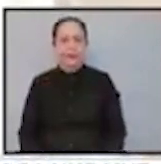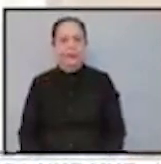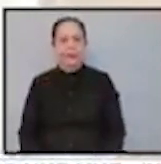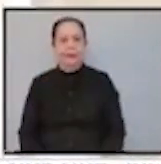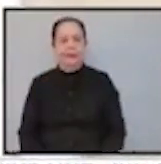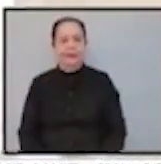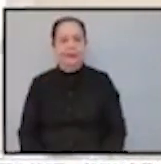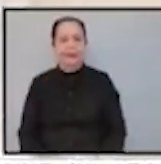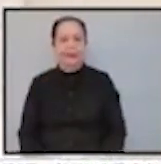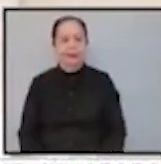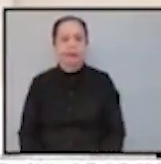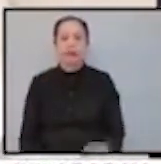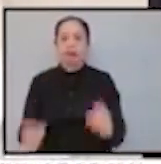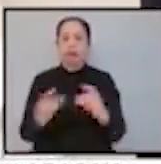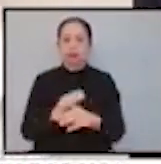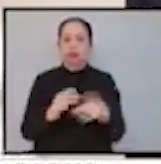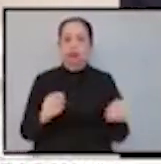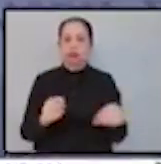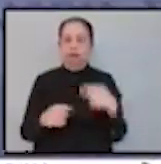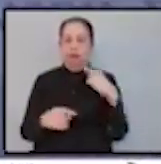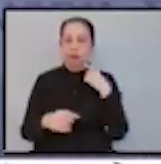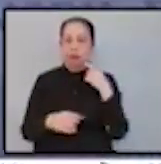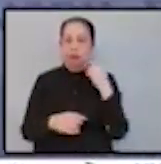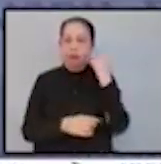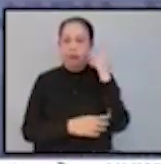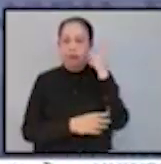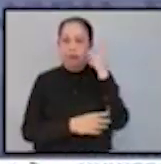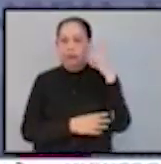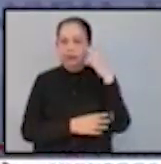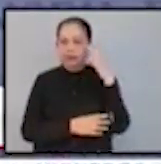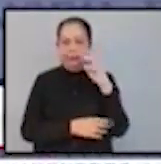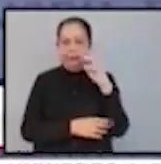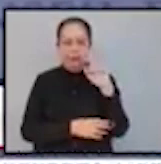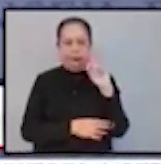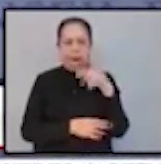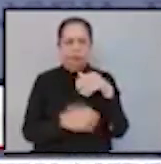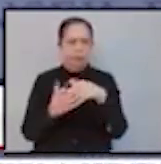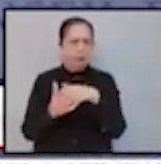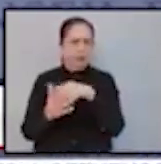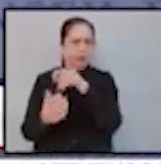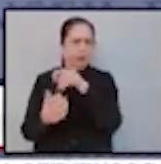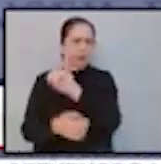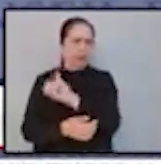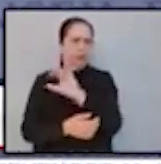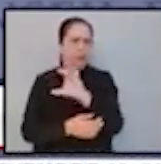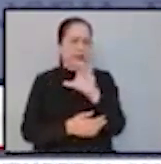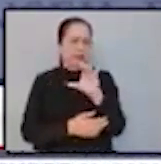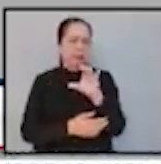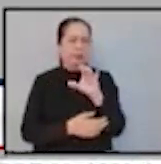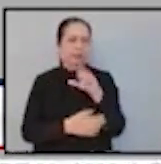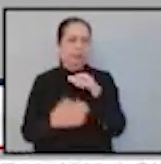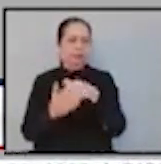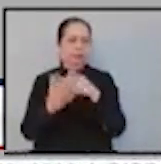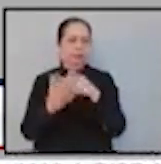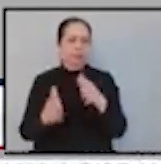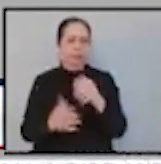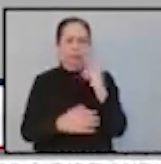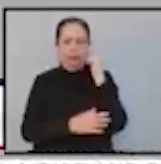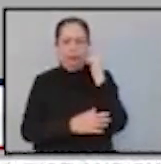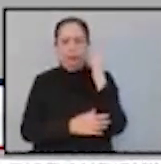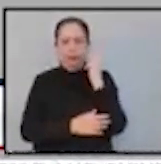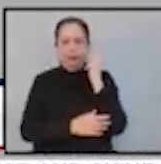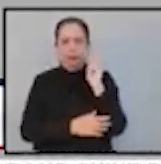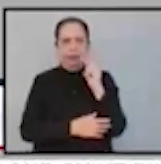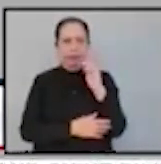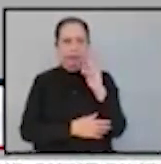Bumuelta si Justice Secretary Jesus Crispin Remulla laban kay International Criminal Court Prosecutor Karim Khan. Sa isang bagong